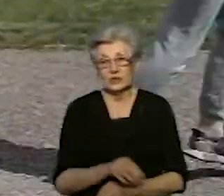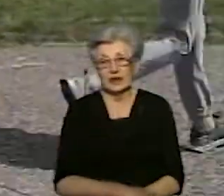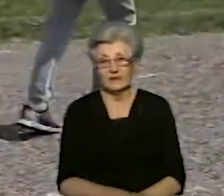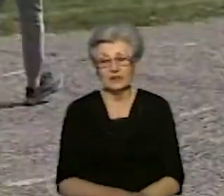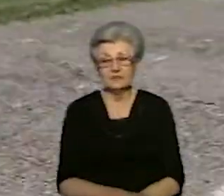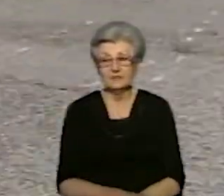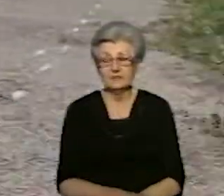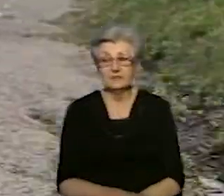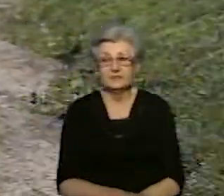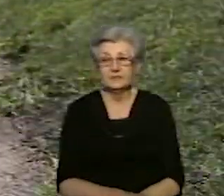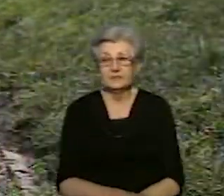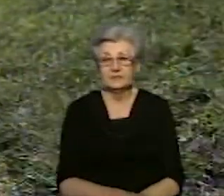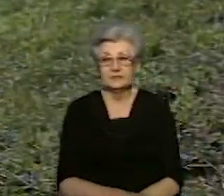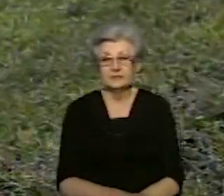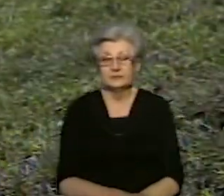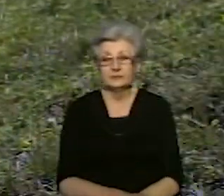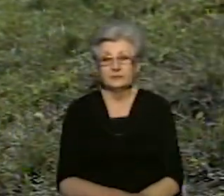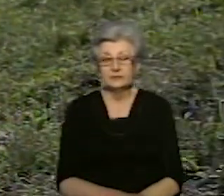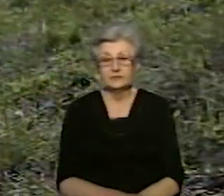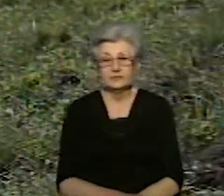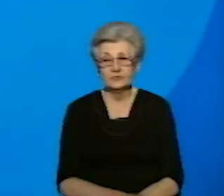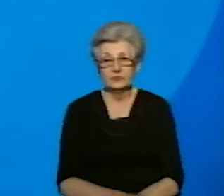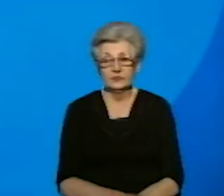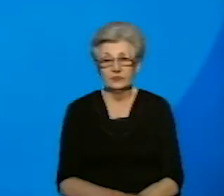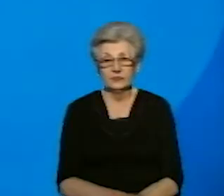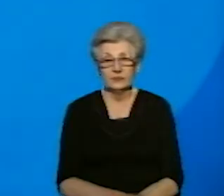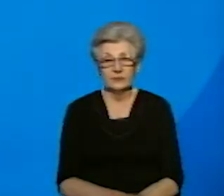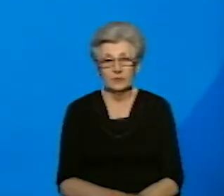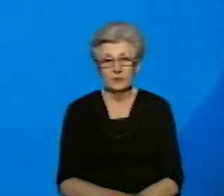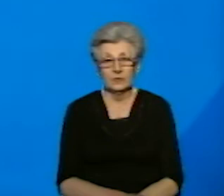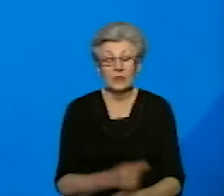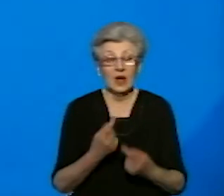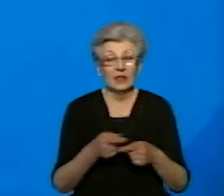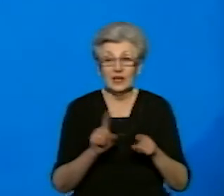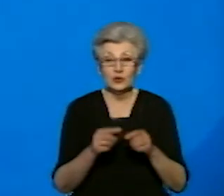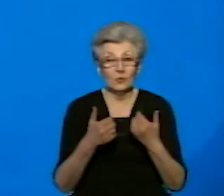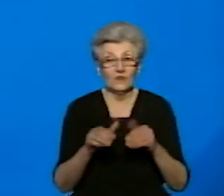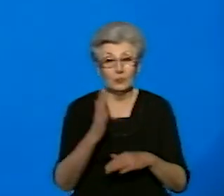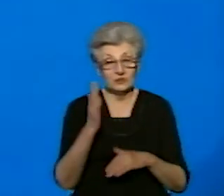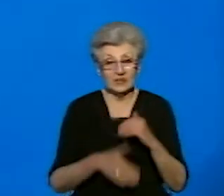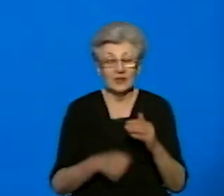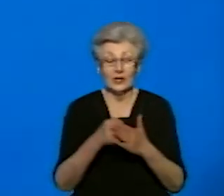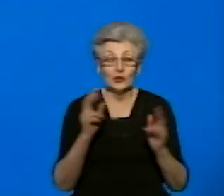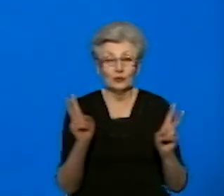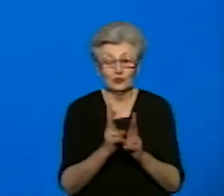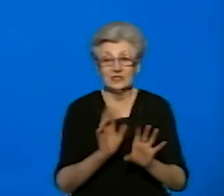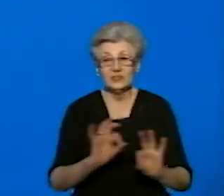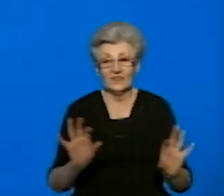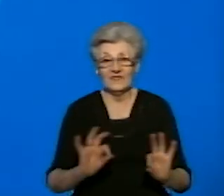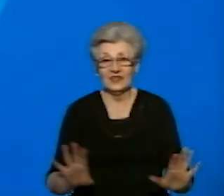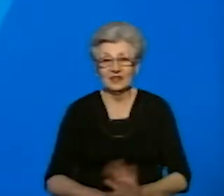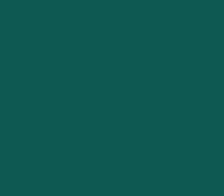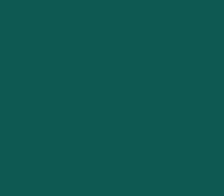Христина Тимофійчук, Антон Романюк. Новини на Суспільному. На цьому випуск завершено. До зустрічі в ефірі.